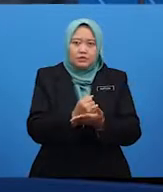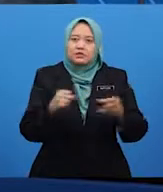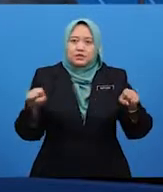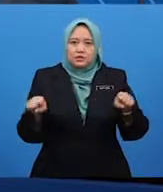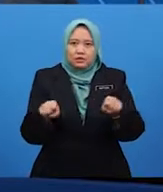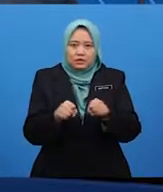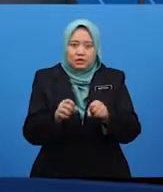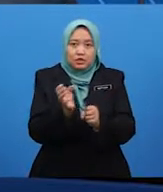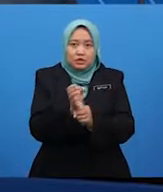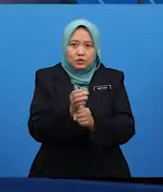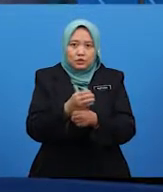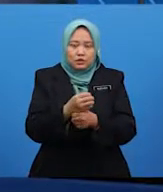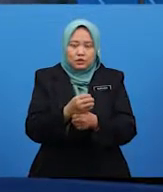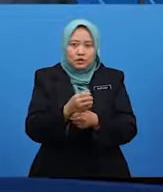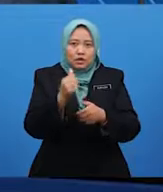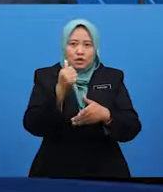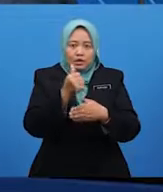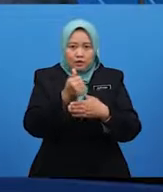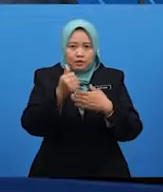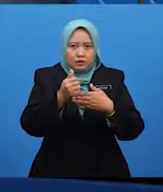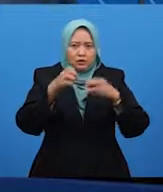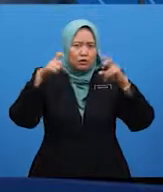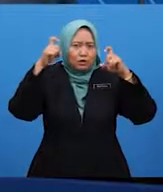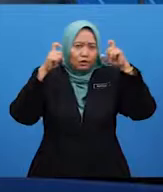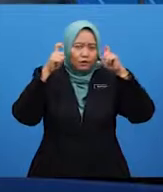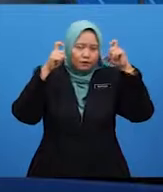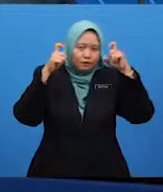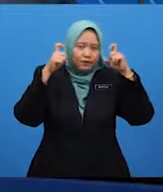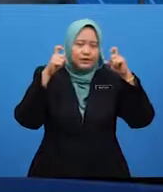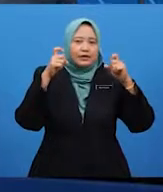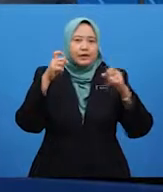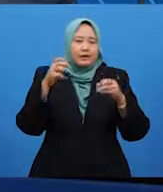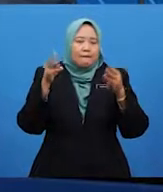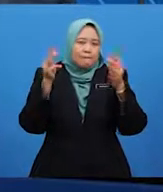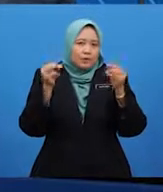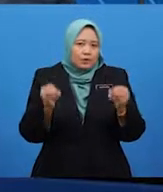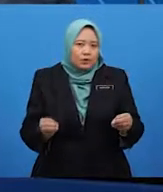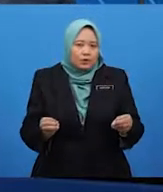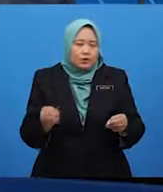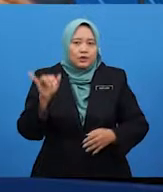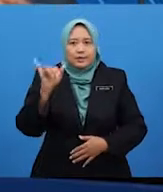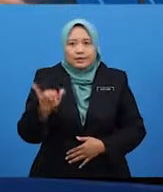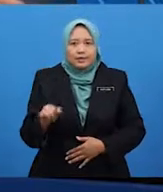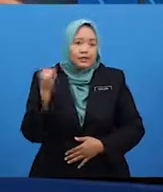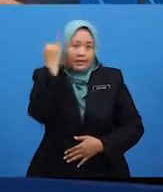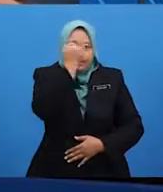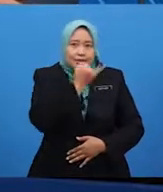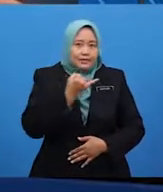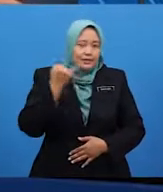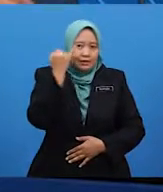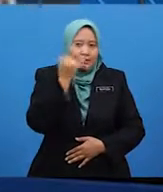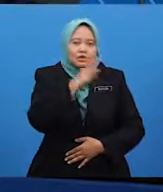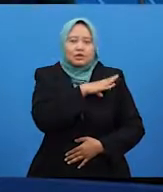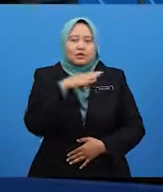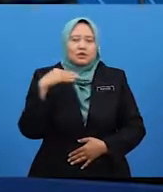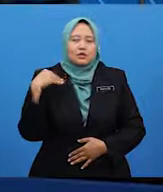satu ciptaan atau ekspresi manusia terhadap sesuatu yang dianggap indah dan menyenangkan. Manakala visual pula